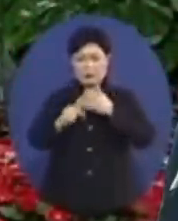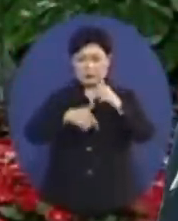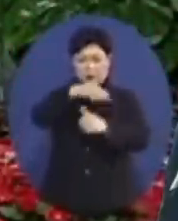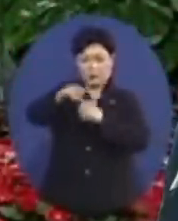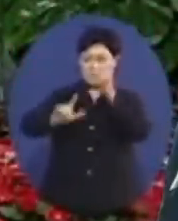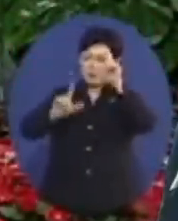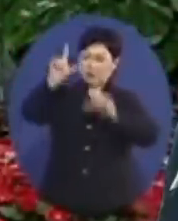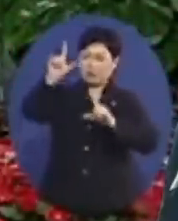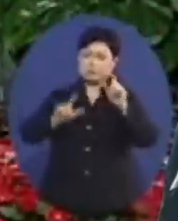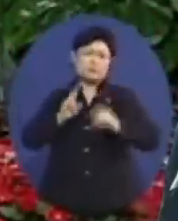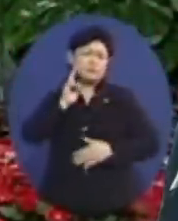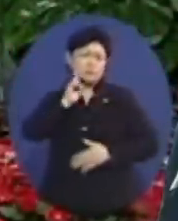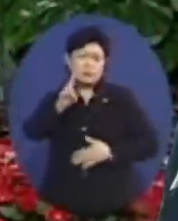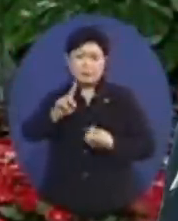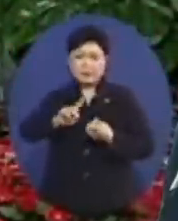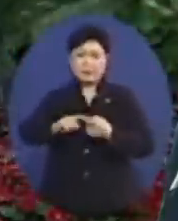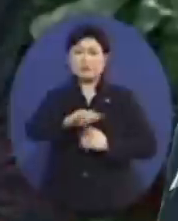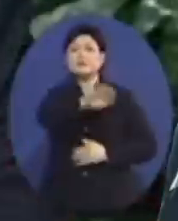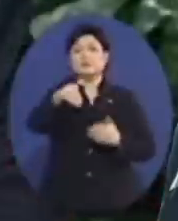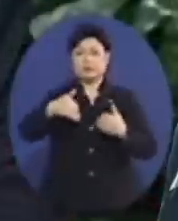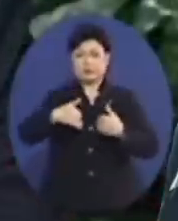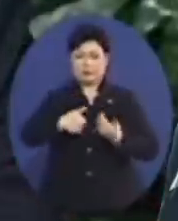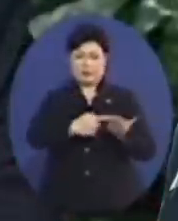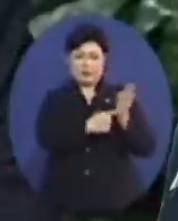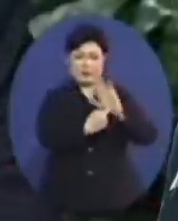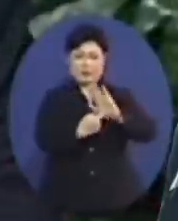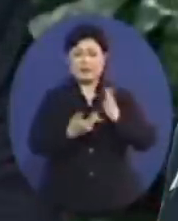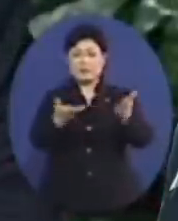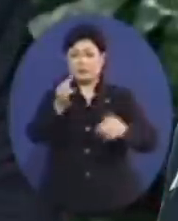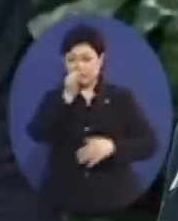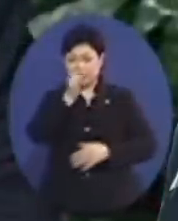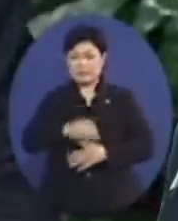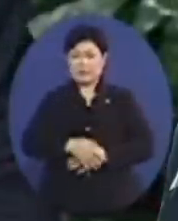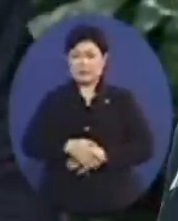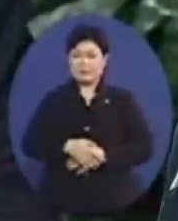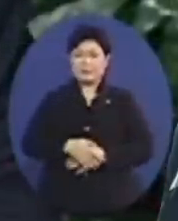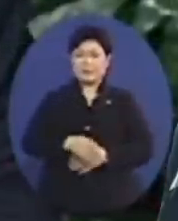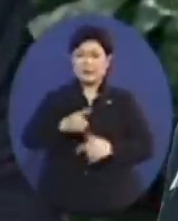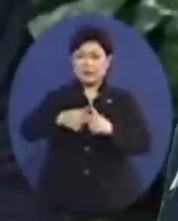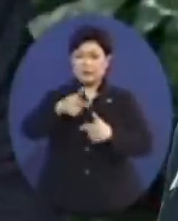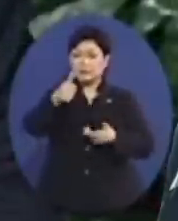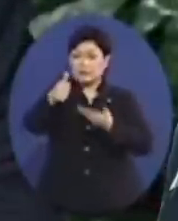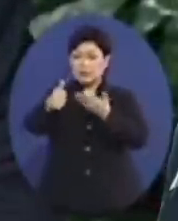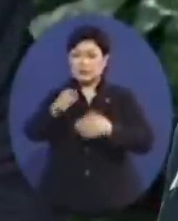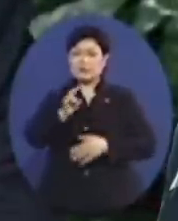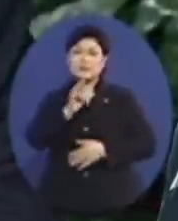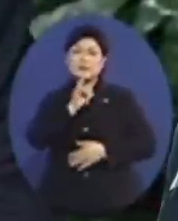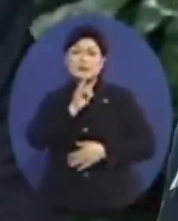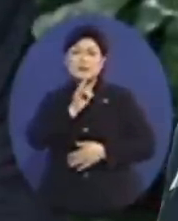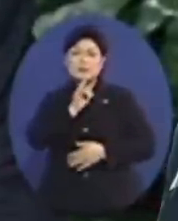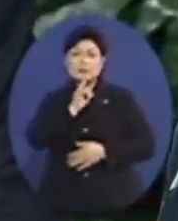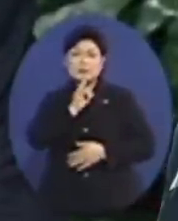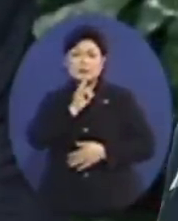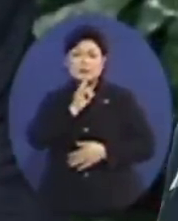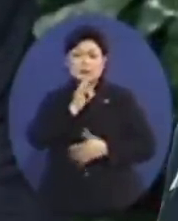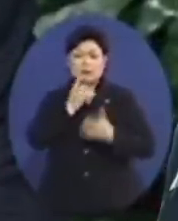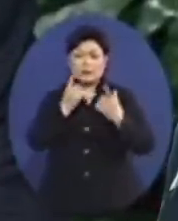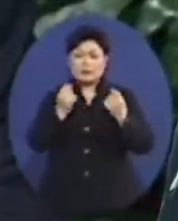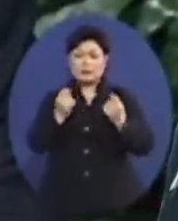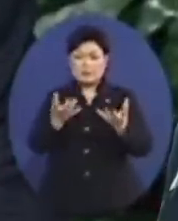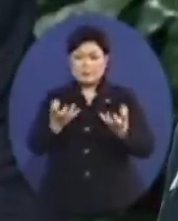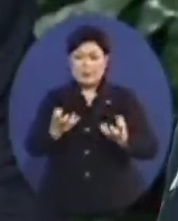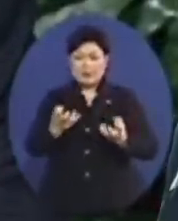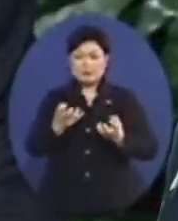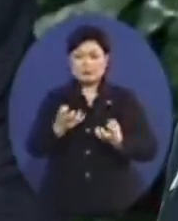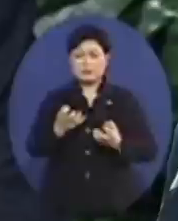비천함을 우리에게 보여주고 있습니다. 그는 연한 순같이 마른 땅에서 나온 뿌리 같다고